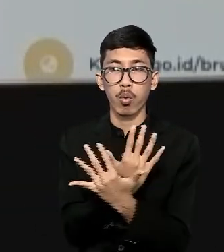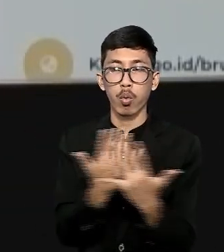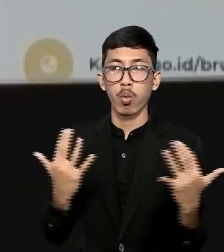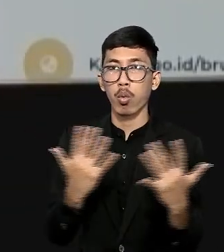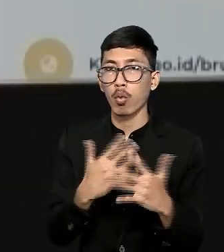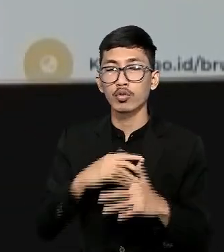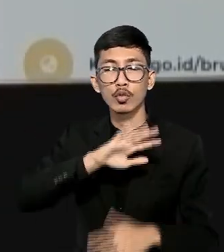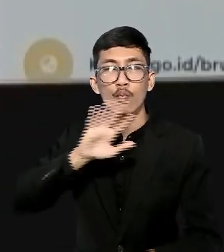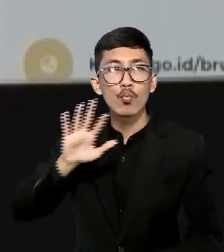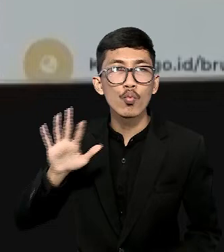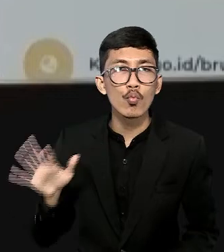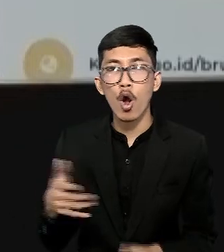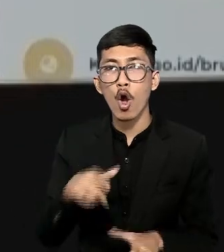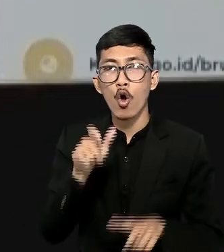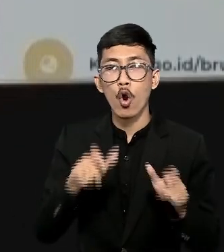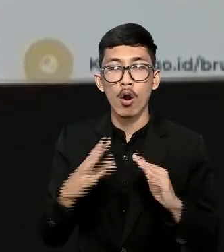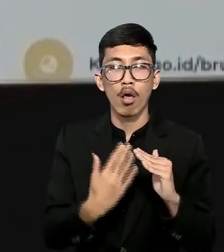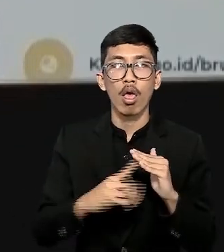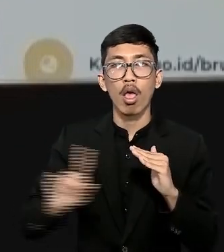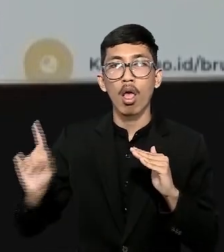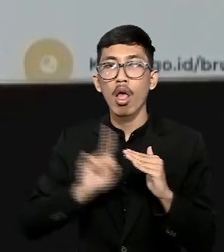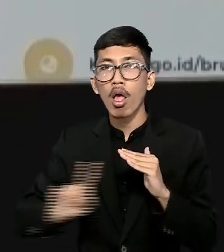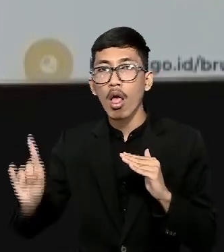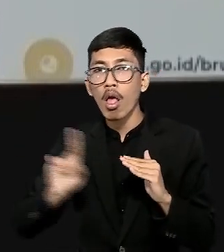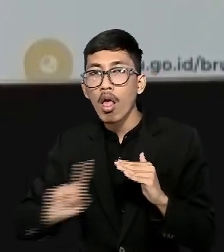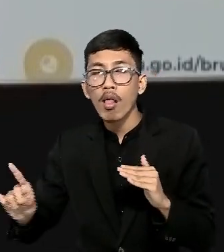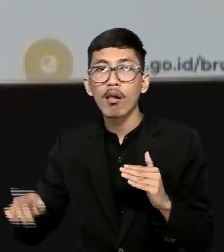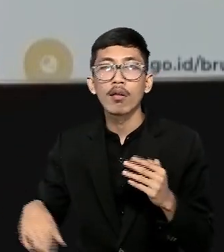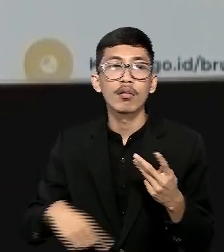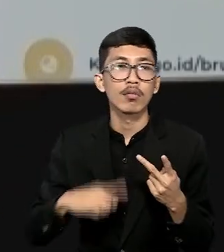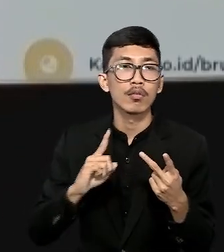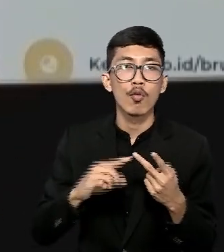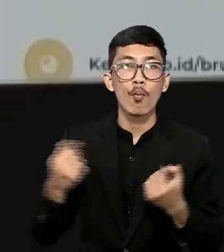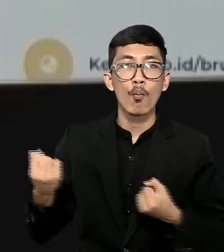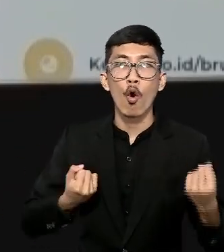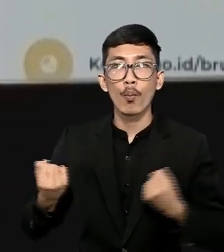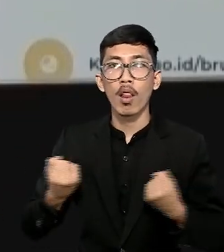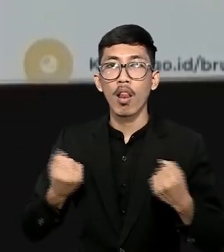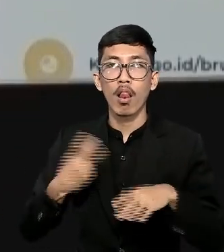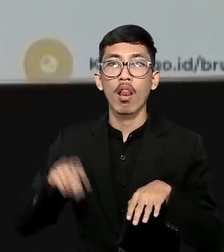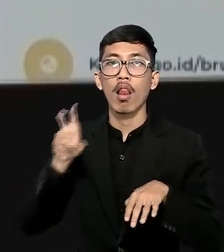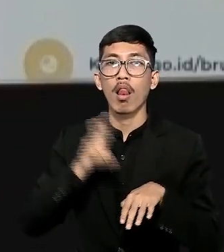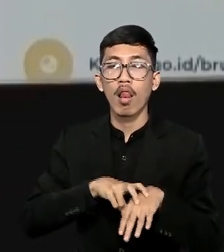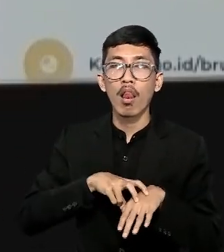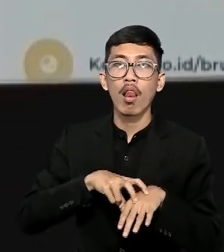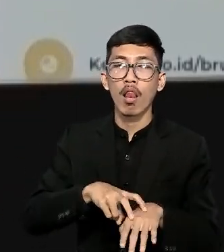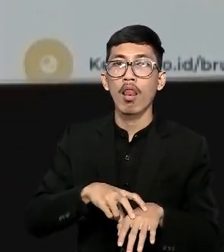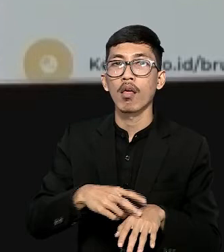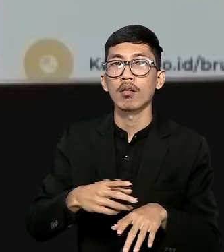jadi semua orang terutama khususnya yang menggunakan kendaraan mobil tekan dia tidak perlu menunjukkan adanya konflik dashl